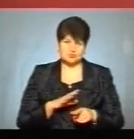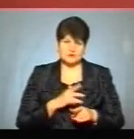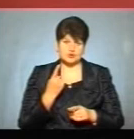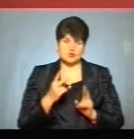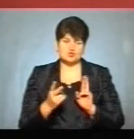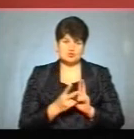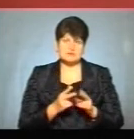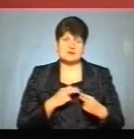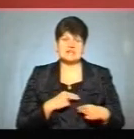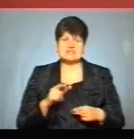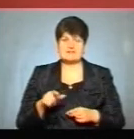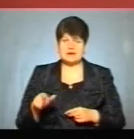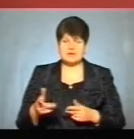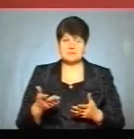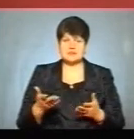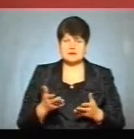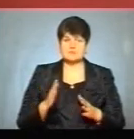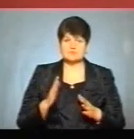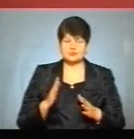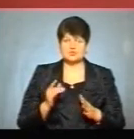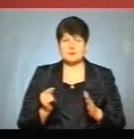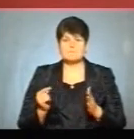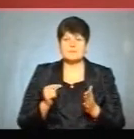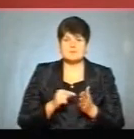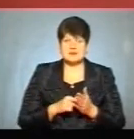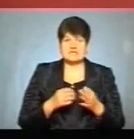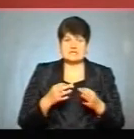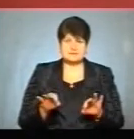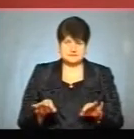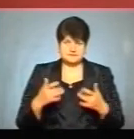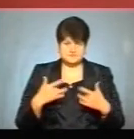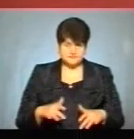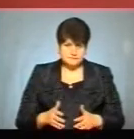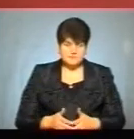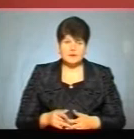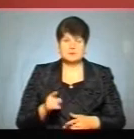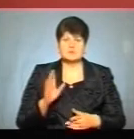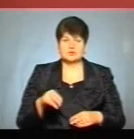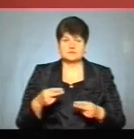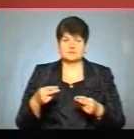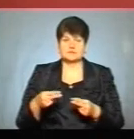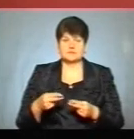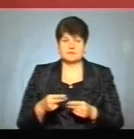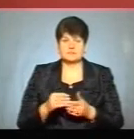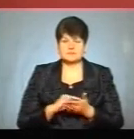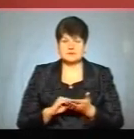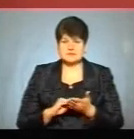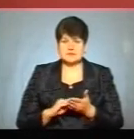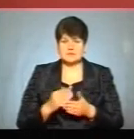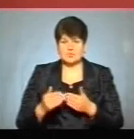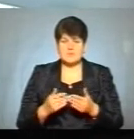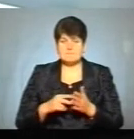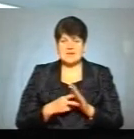зустрічі з працівниками, які, ну, будуть підпадати під вивільнення. Ми будемо укладати такі покрокові плани спільних